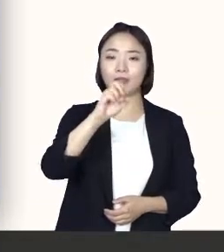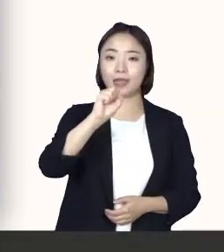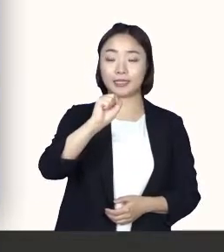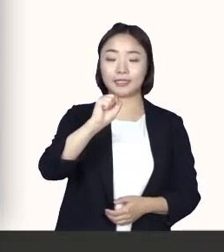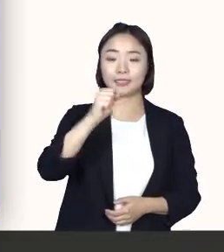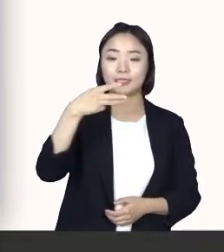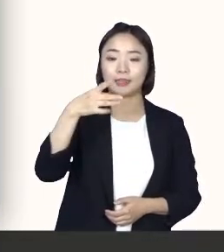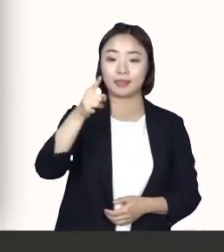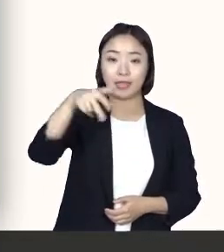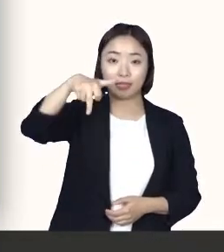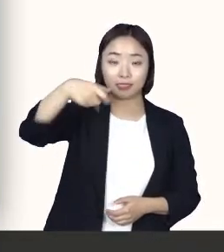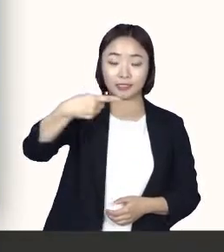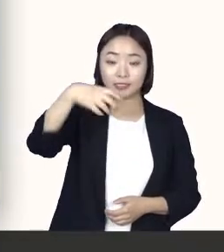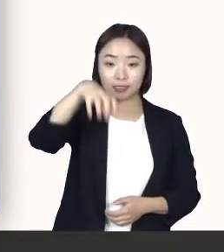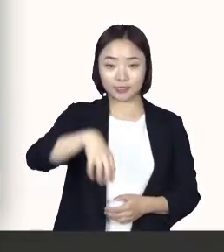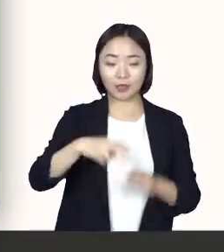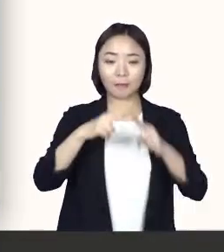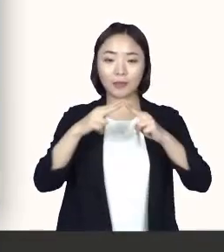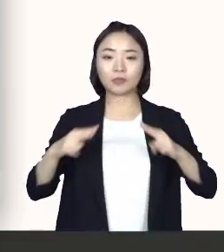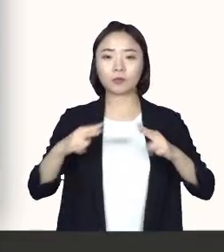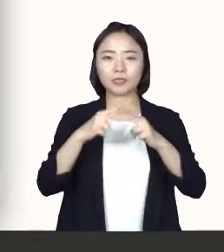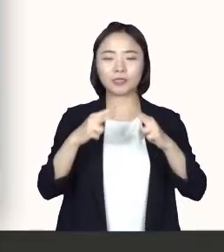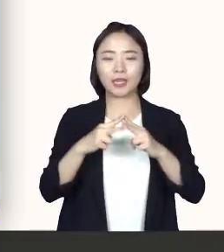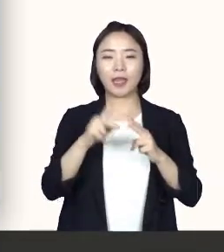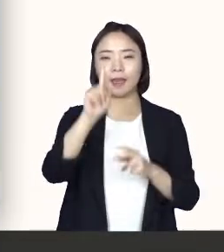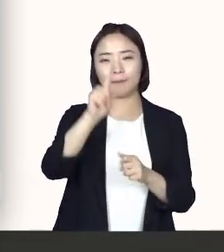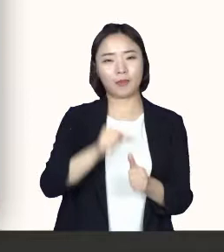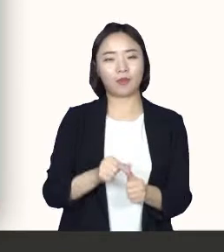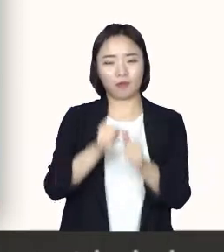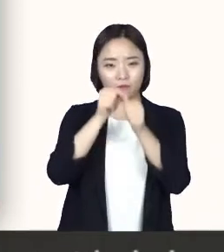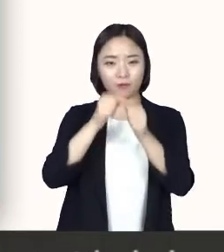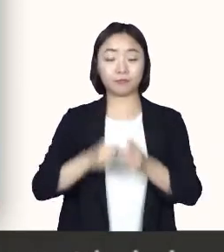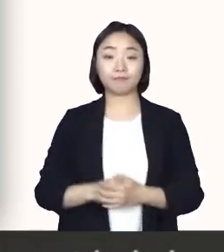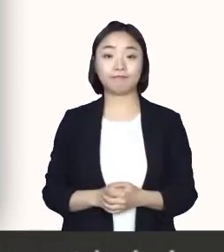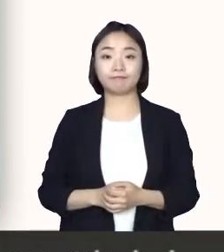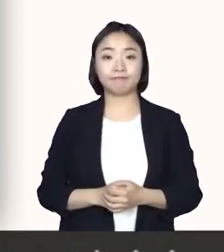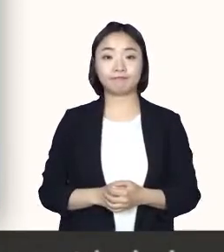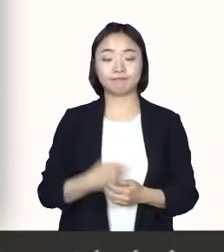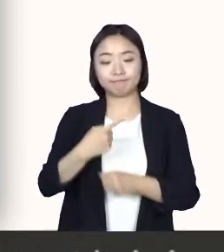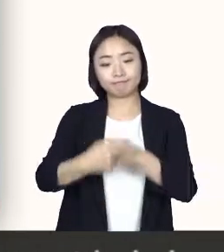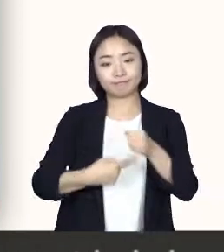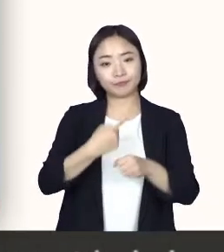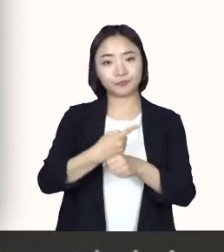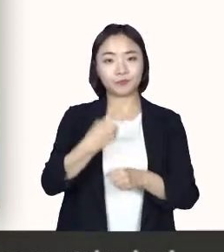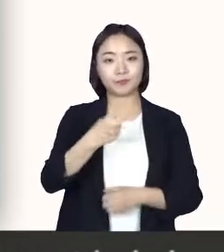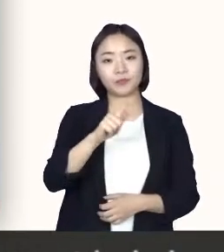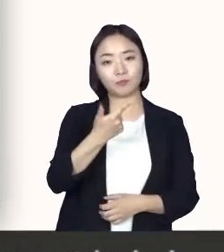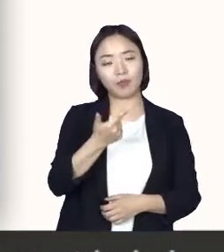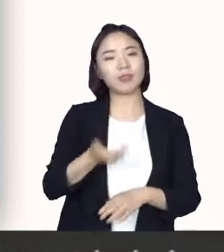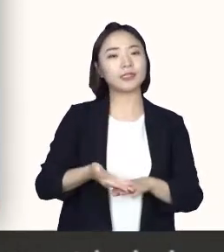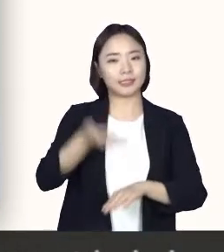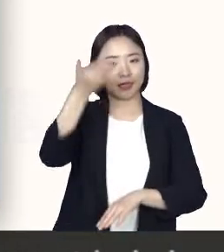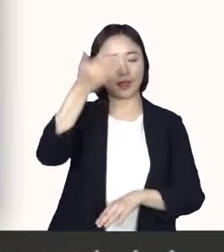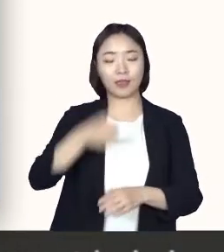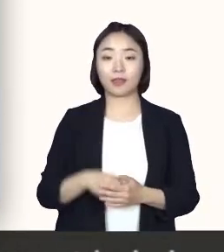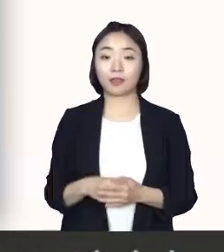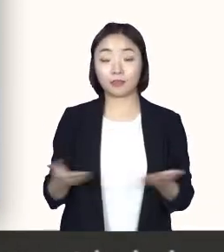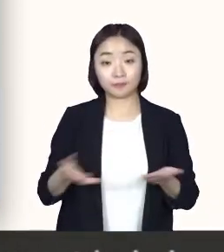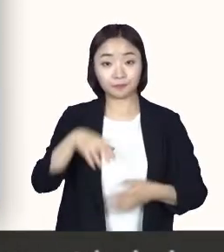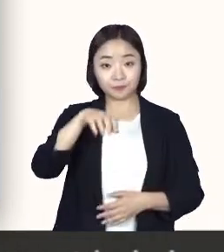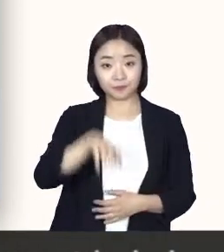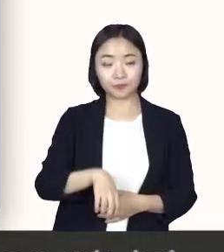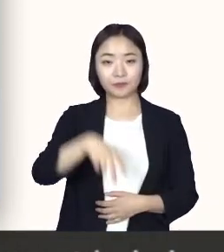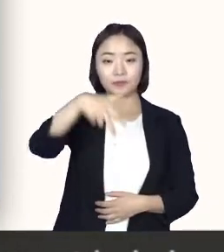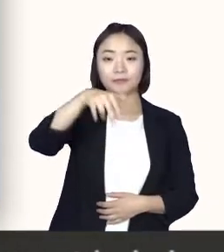FNS테크 주식회사에서 반도체 소재 생산직 한 명을 모집합니다. 임금은 연봉 2,600만원 이상이며